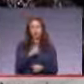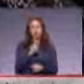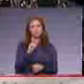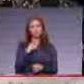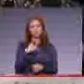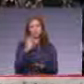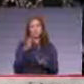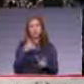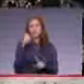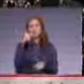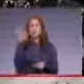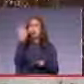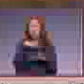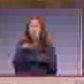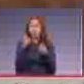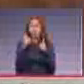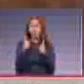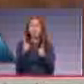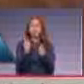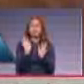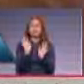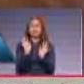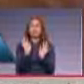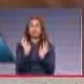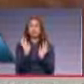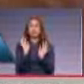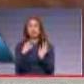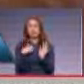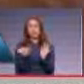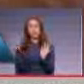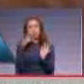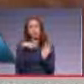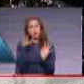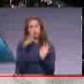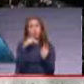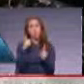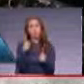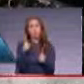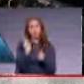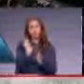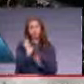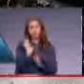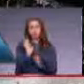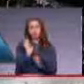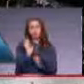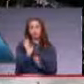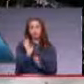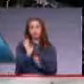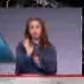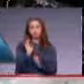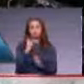أيوة. وانا مش عايزه اعمل كده يعني داخليا انا برفض ان انا اقول الكلام ده. ولكن